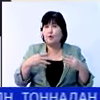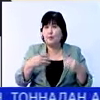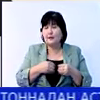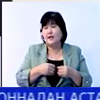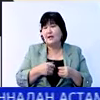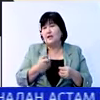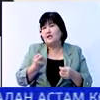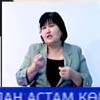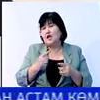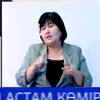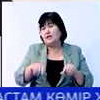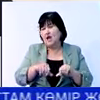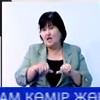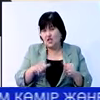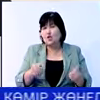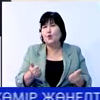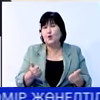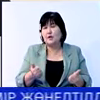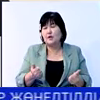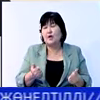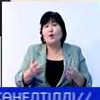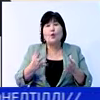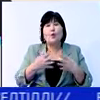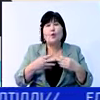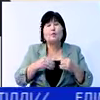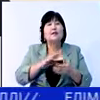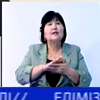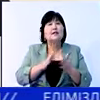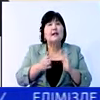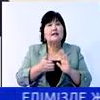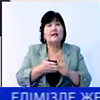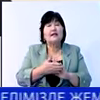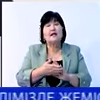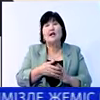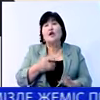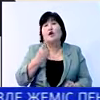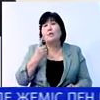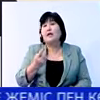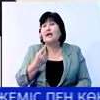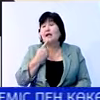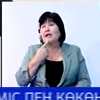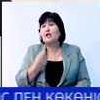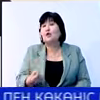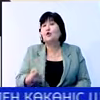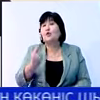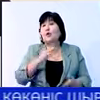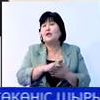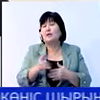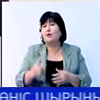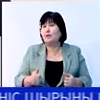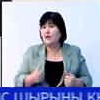отбасылардың шамадан тыс ажырасуы, отбасылық жағдайда бір қиындық туған жағдайда онымен